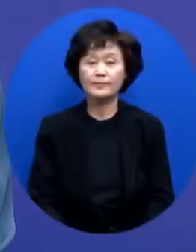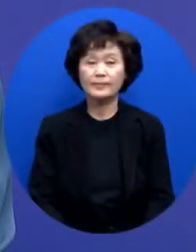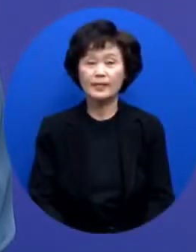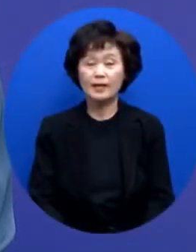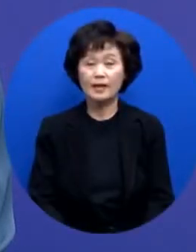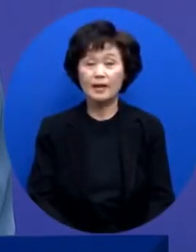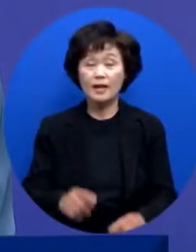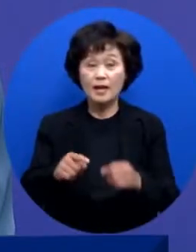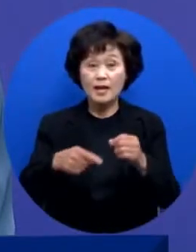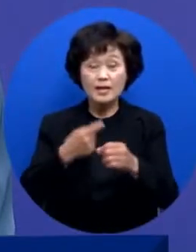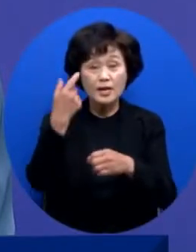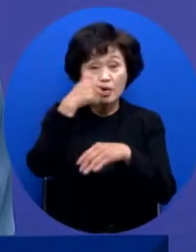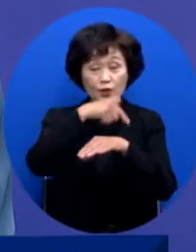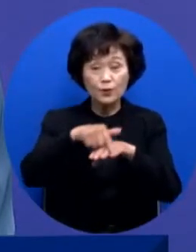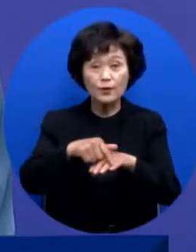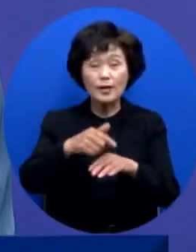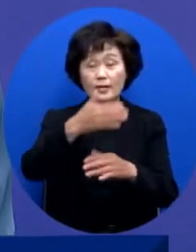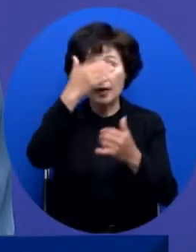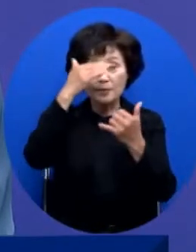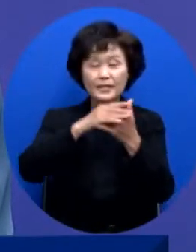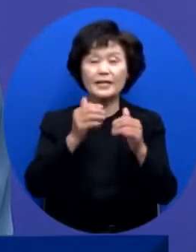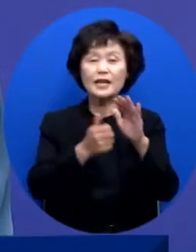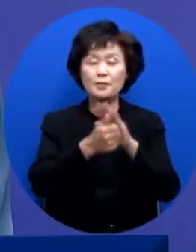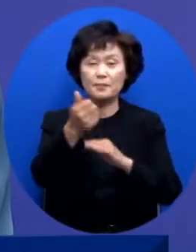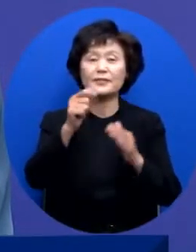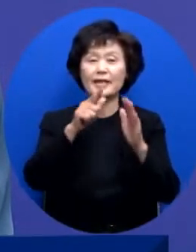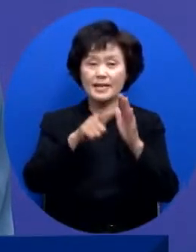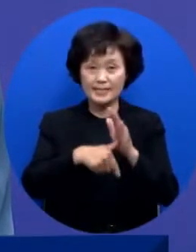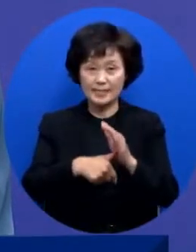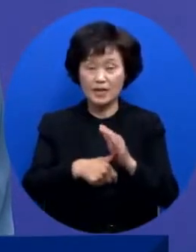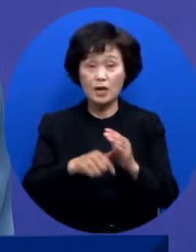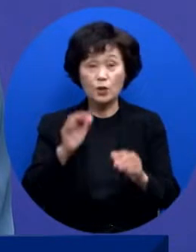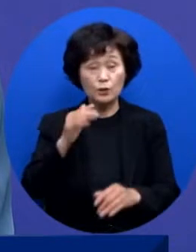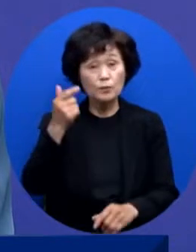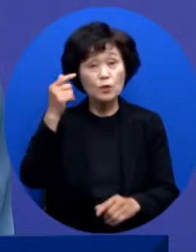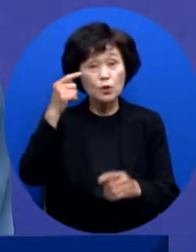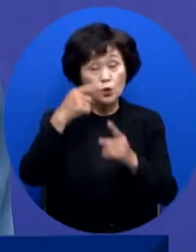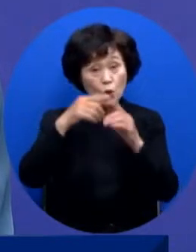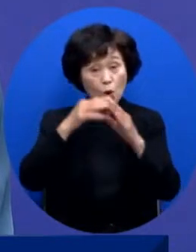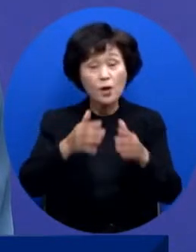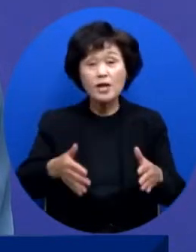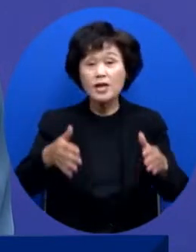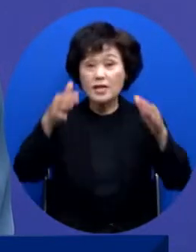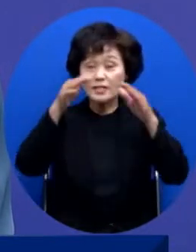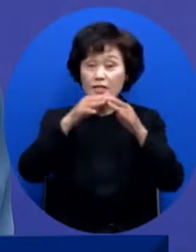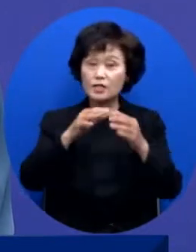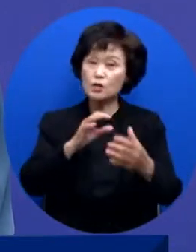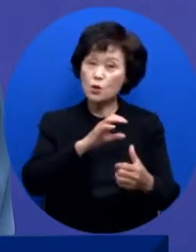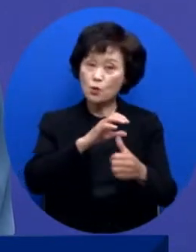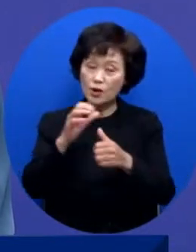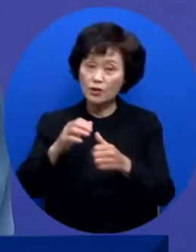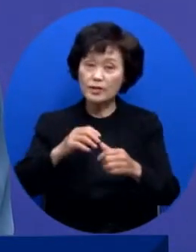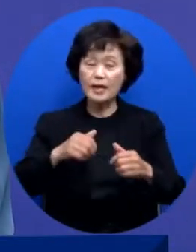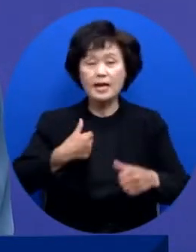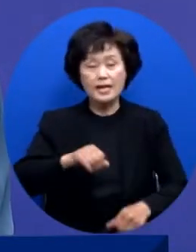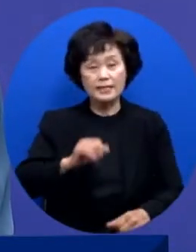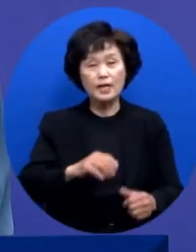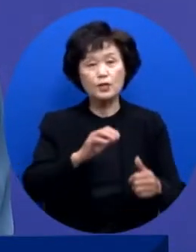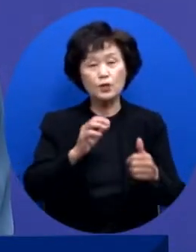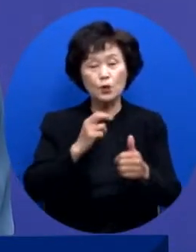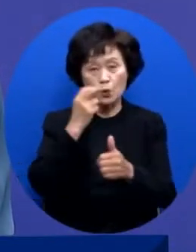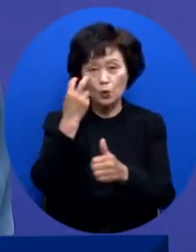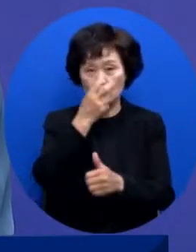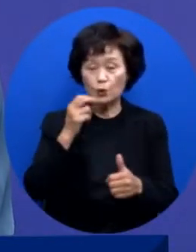CTS 연중기획 다음 세대가 희망입니다 시간입니다. 요즘 교회 시설을 활용해 자녀 돌봄과 보육 서비스를